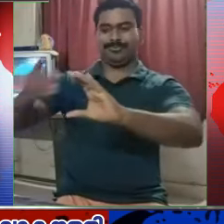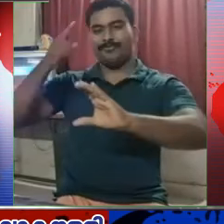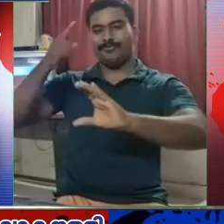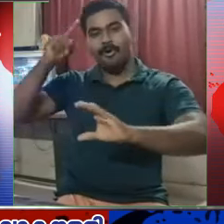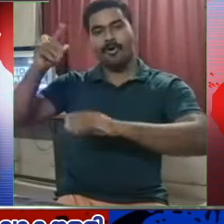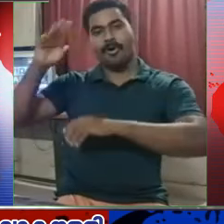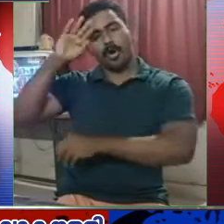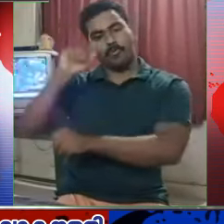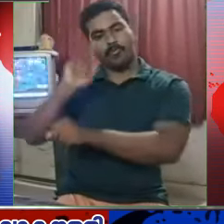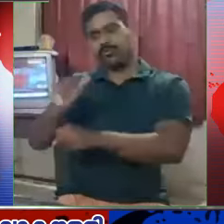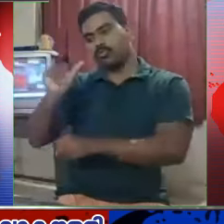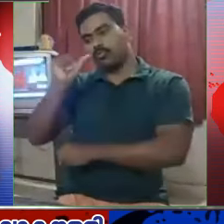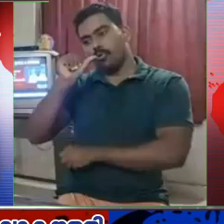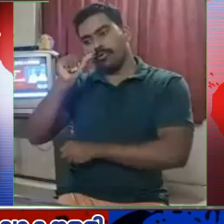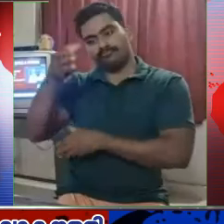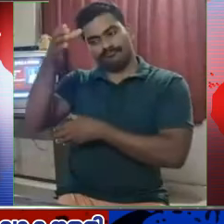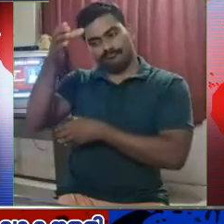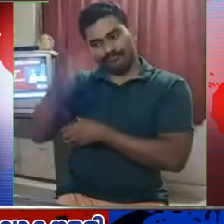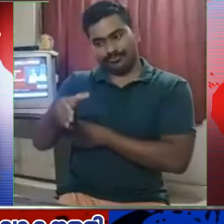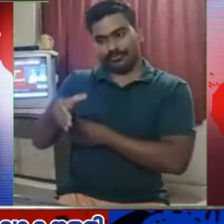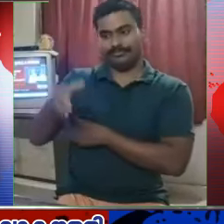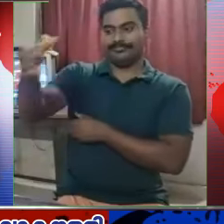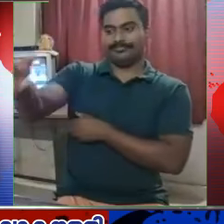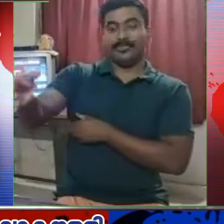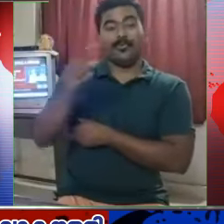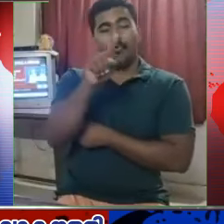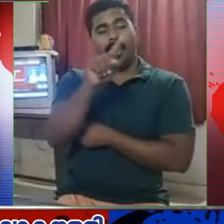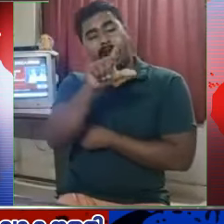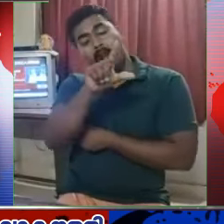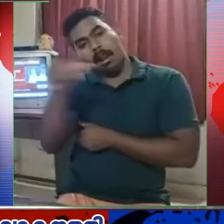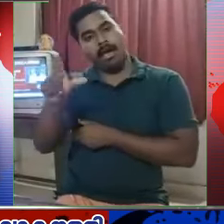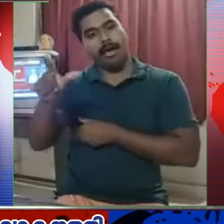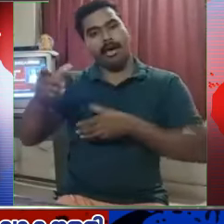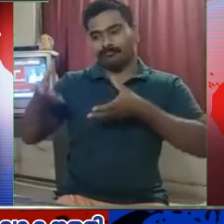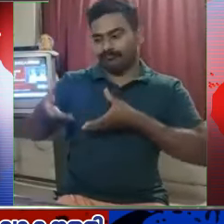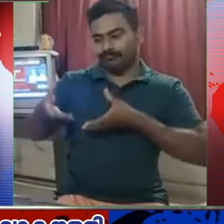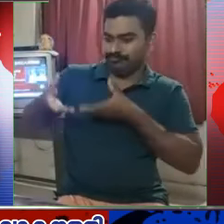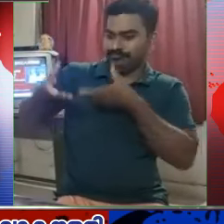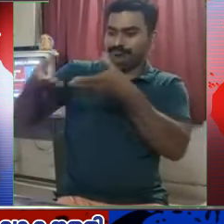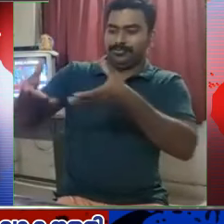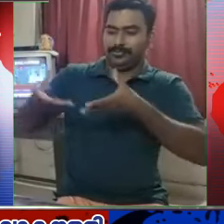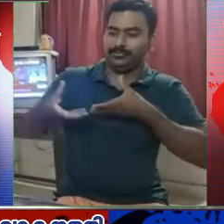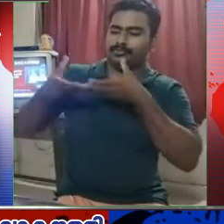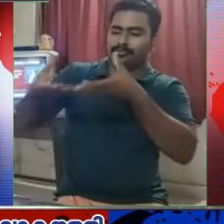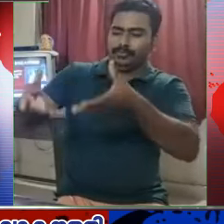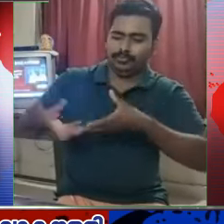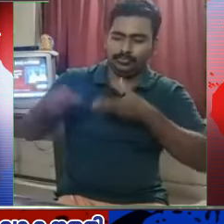ഏറ്റവും കൂടുതൽ നിൽക്കേണ്ടി വരുന്നത് പോലീസുകാർക്കാണ്. ആ പോലീസിന്